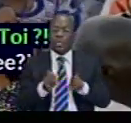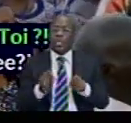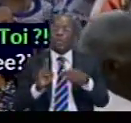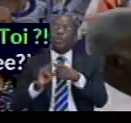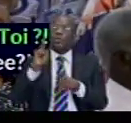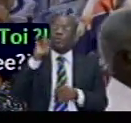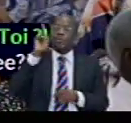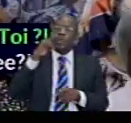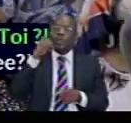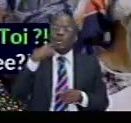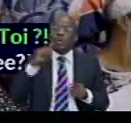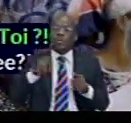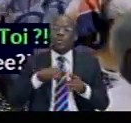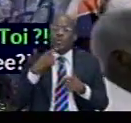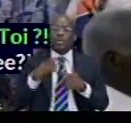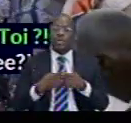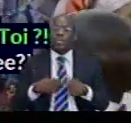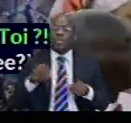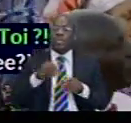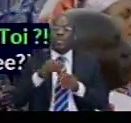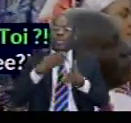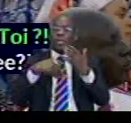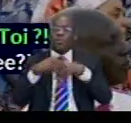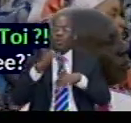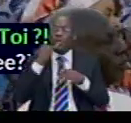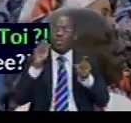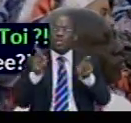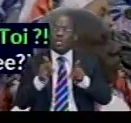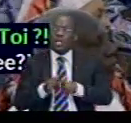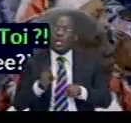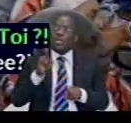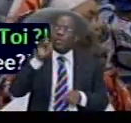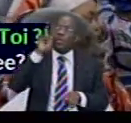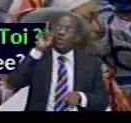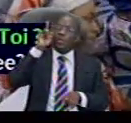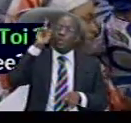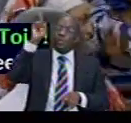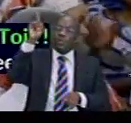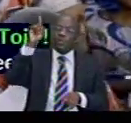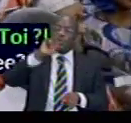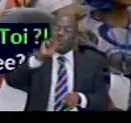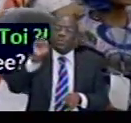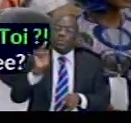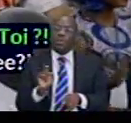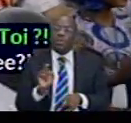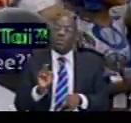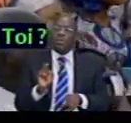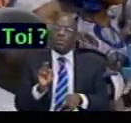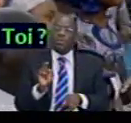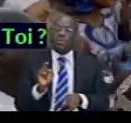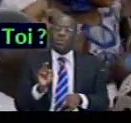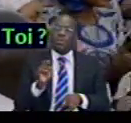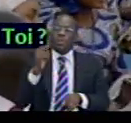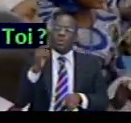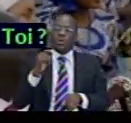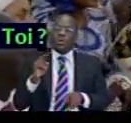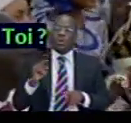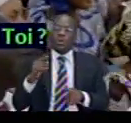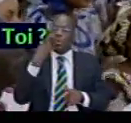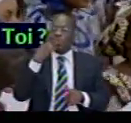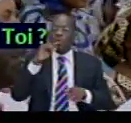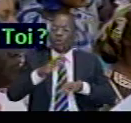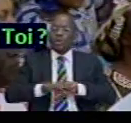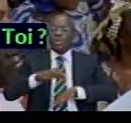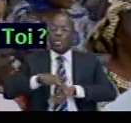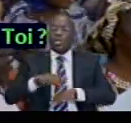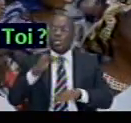donc dans le ciel est semblable à toi? Qui donc sur